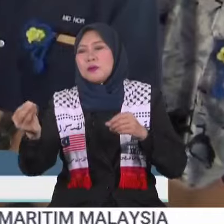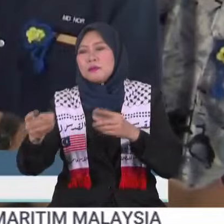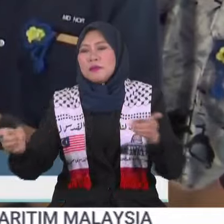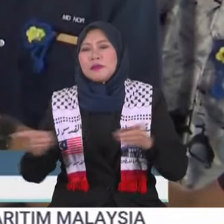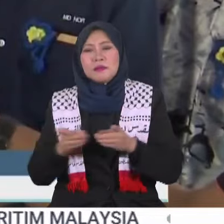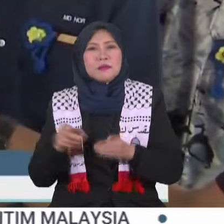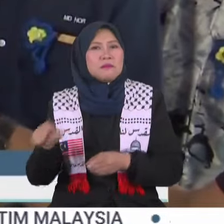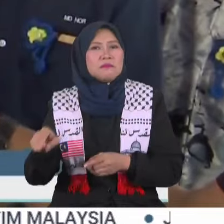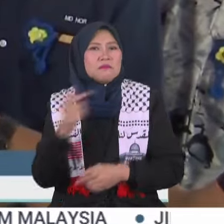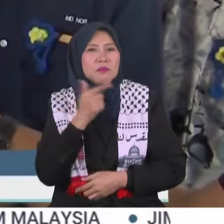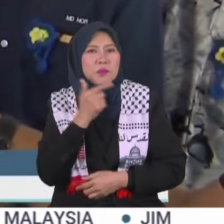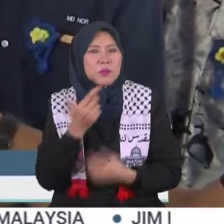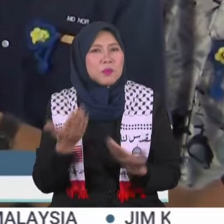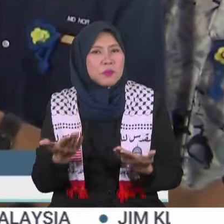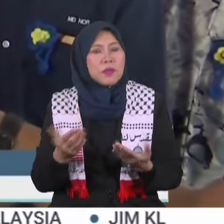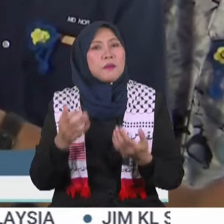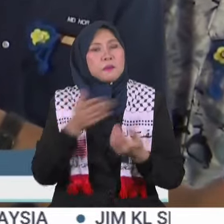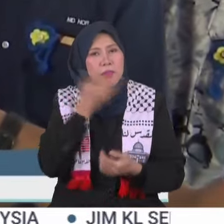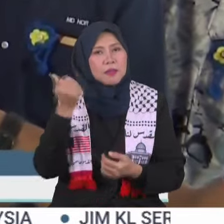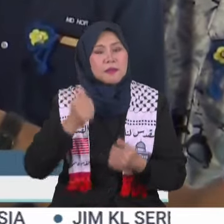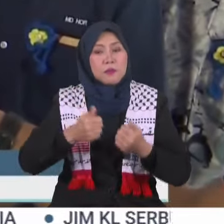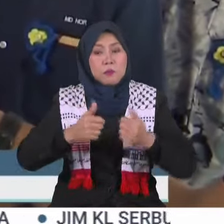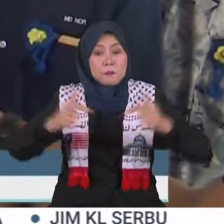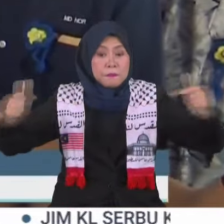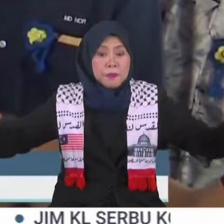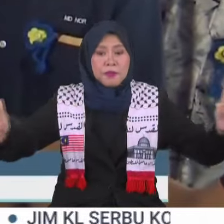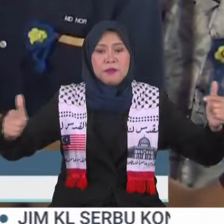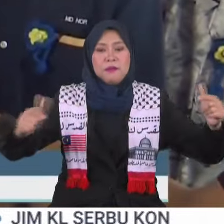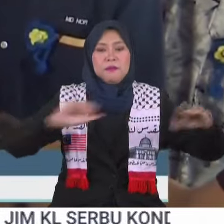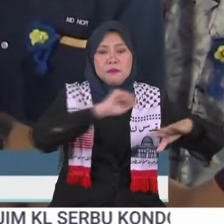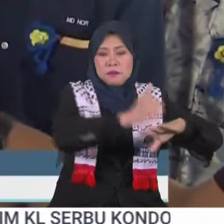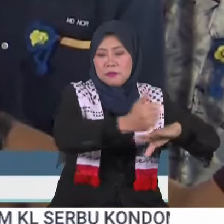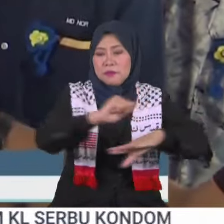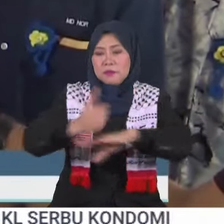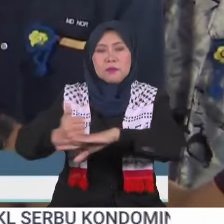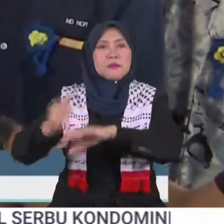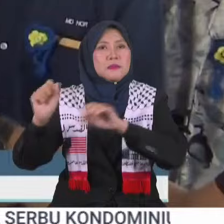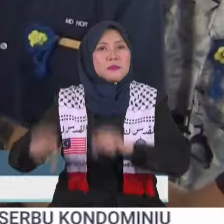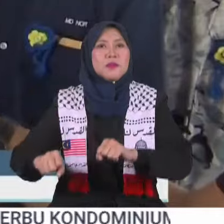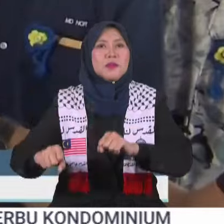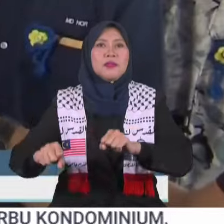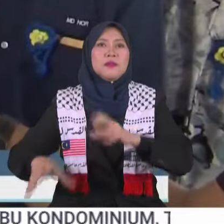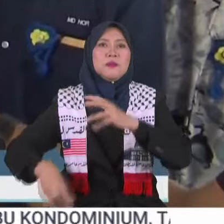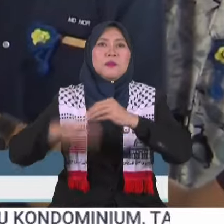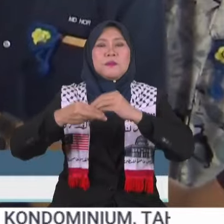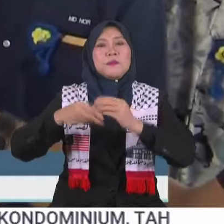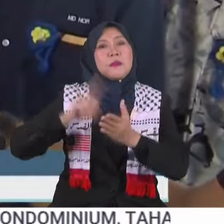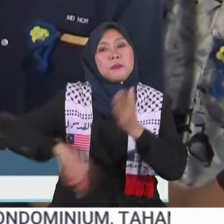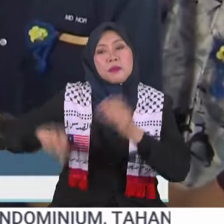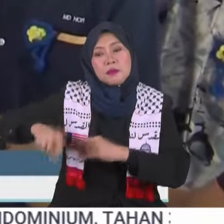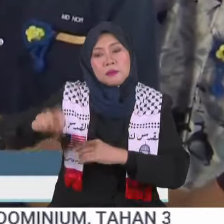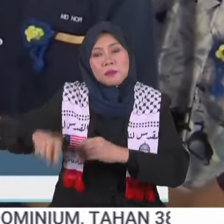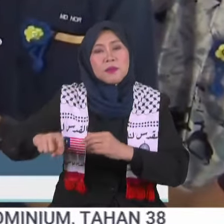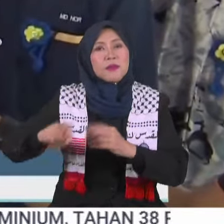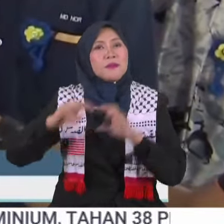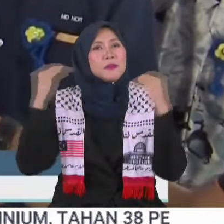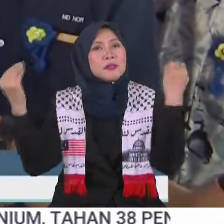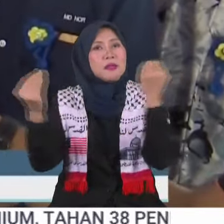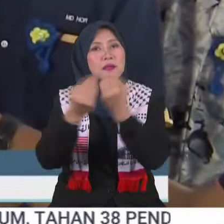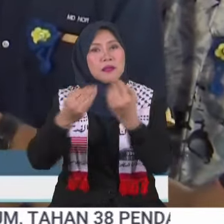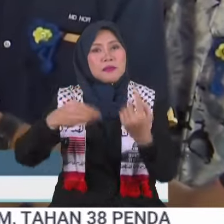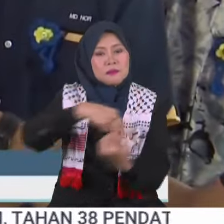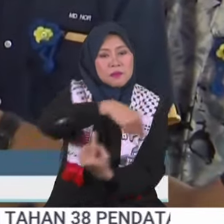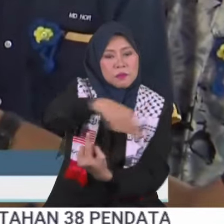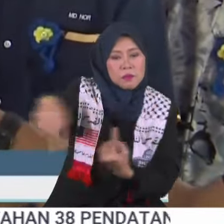daerah. Jadi kita perlukan ruang yang besar supaya dapat menampung keperluan masyarakat